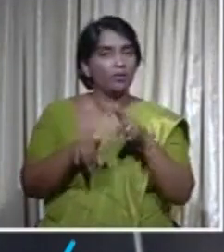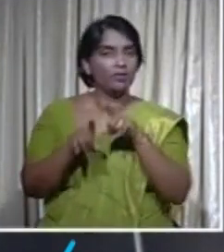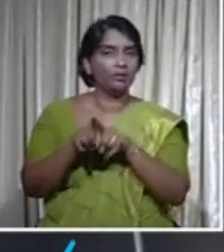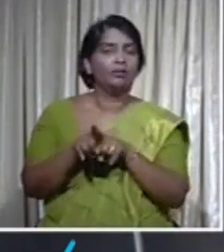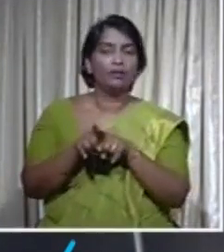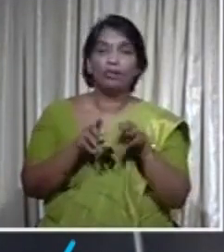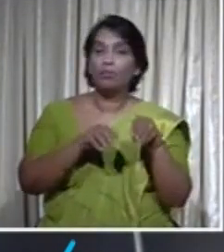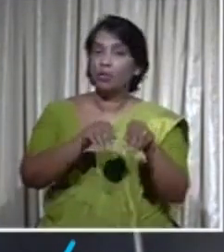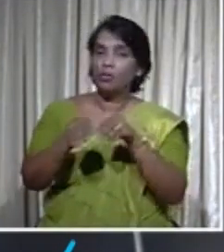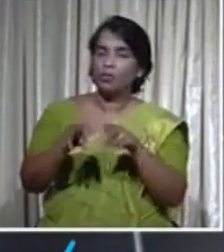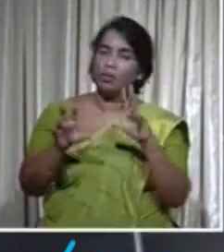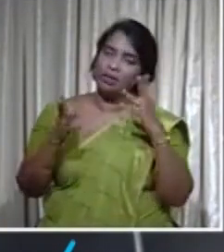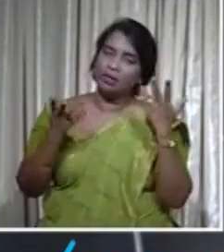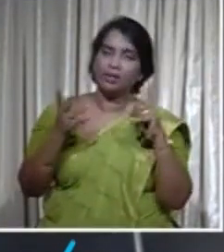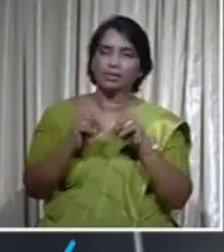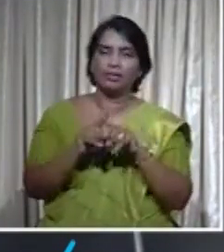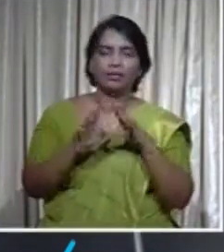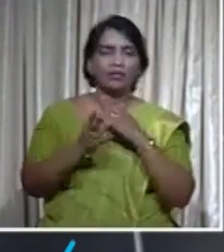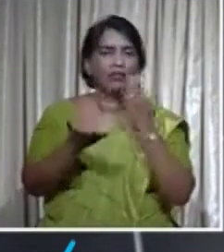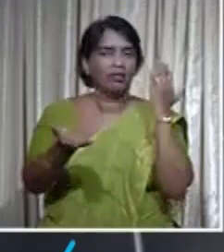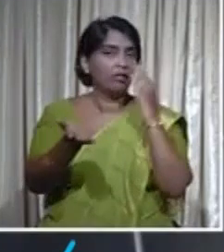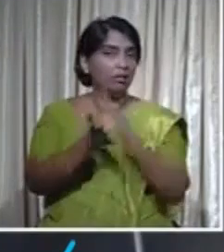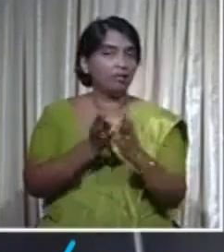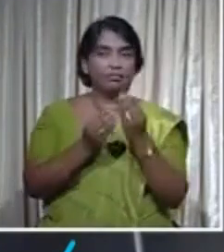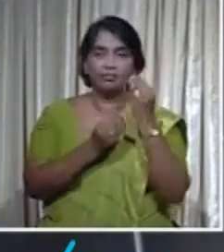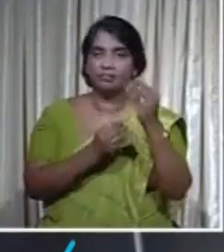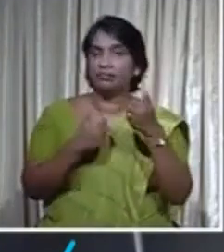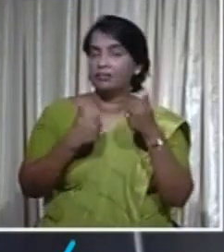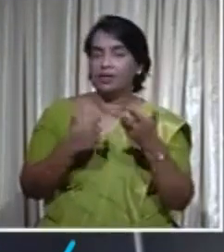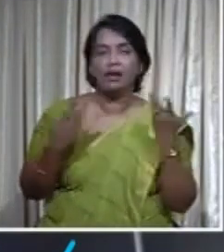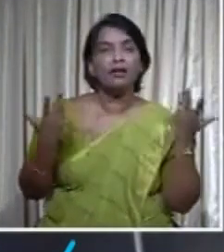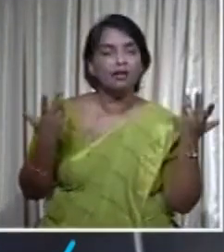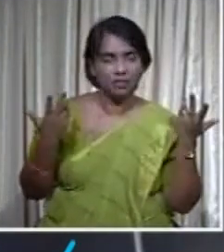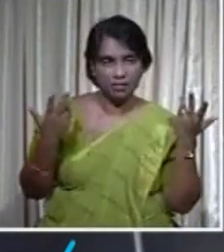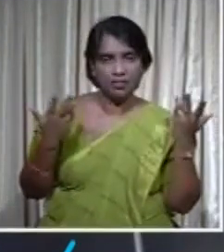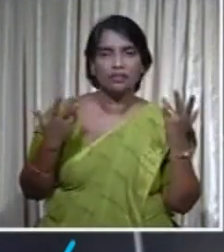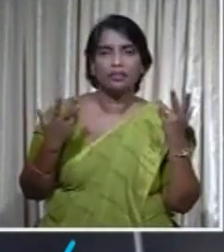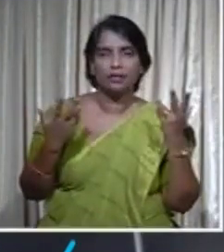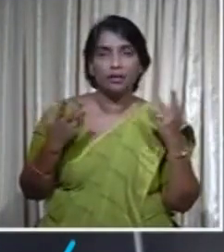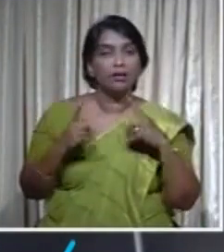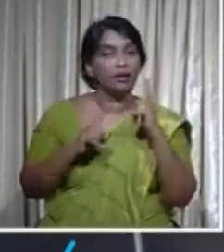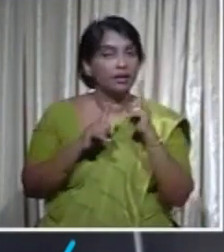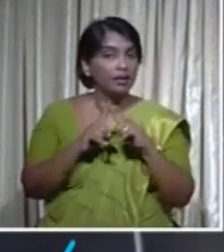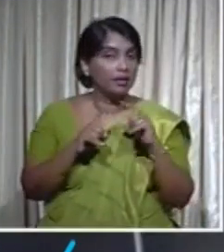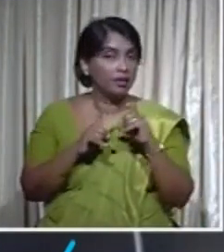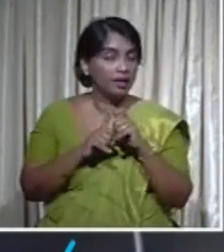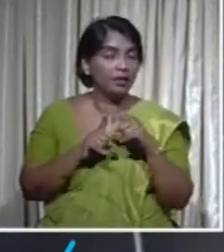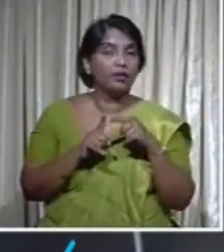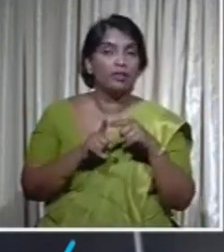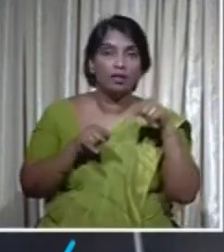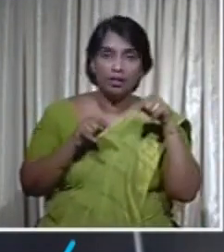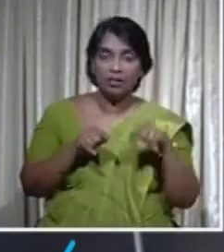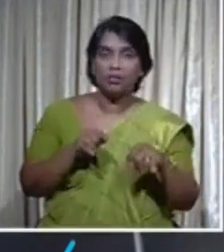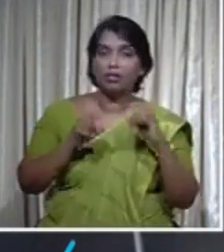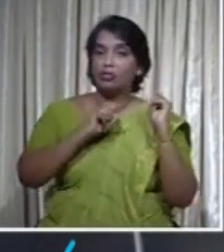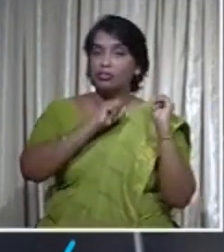ஒரு சலுகையும் கொடுக்கப்படவில்லை இதில் ஒரு விடயம் கல்வியிலே இன்றைக்கு சூ மீட்டிங் என்று